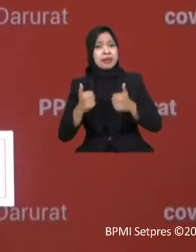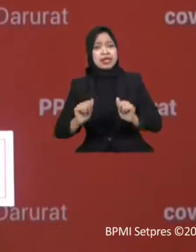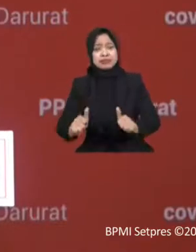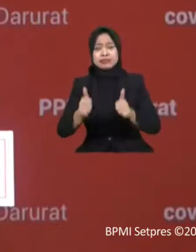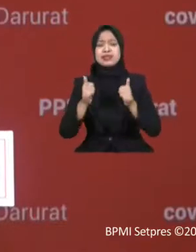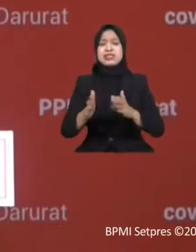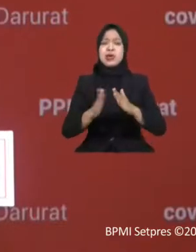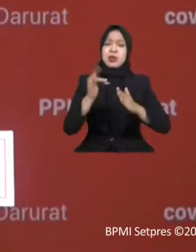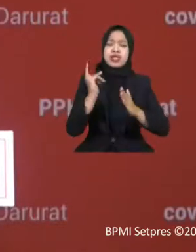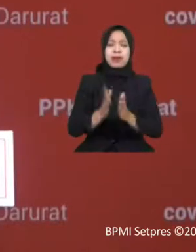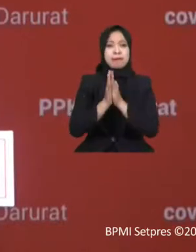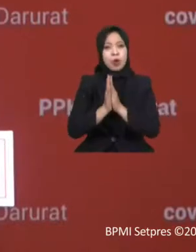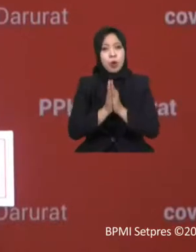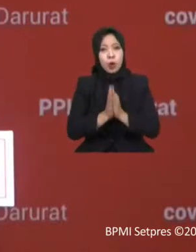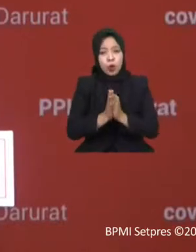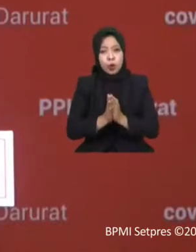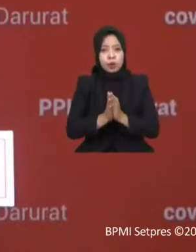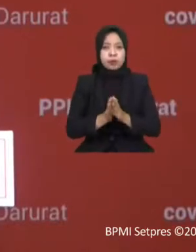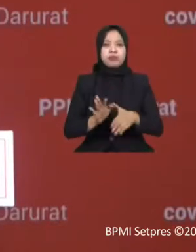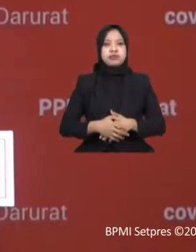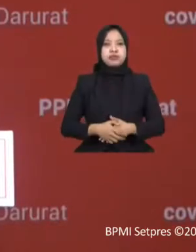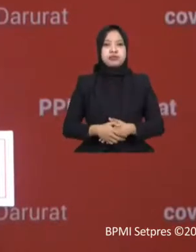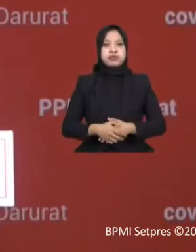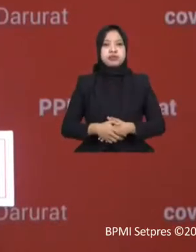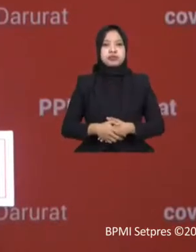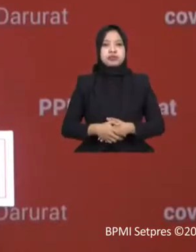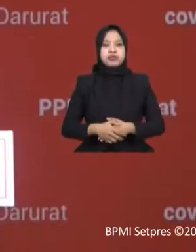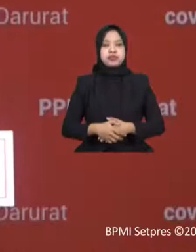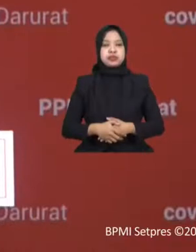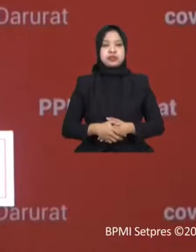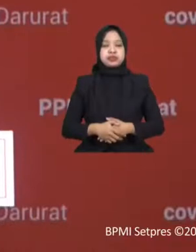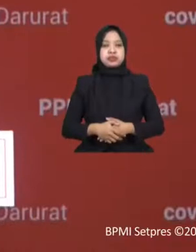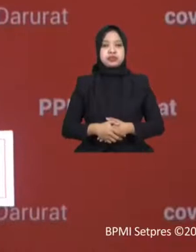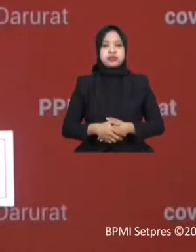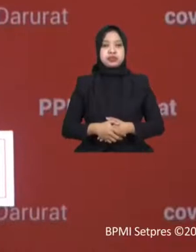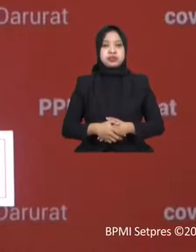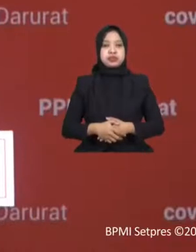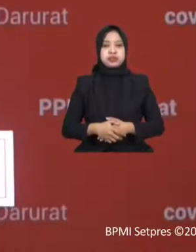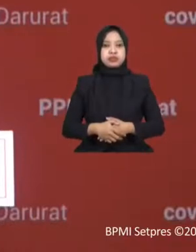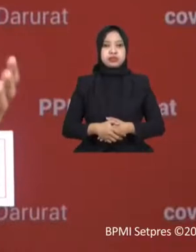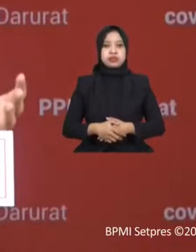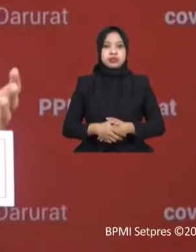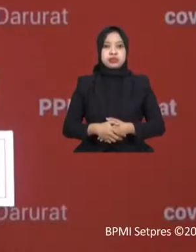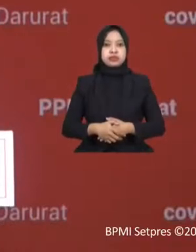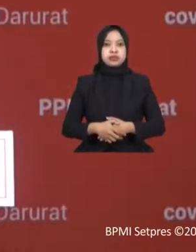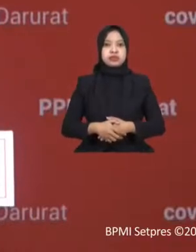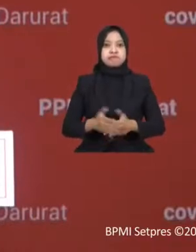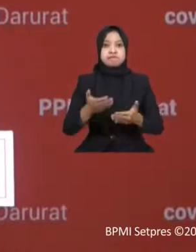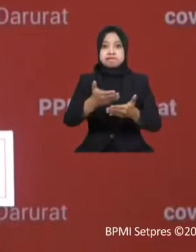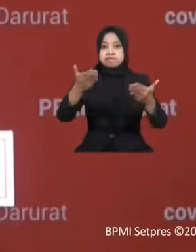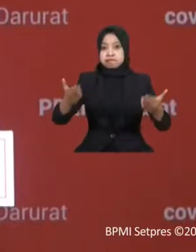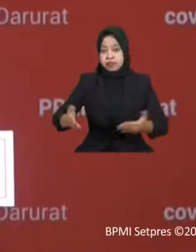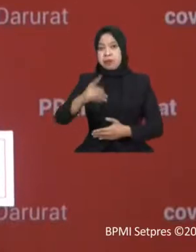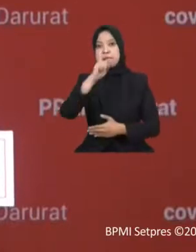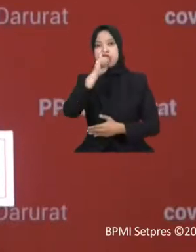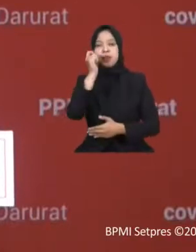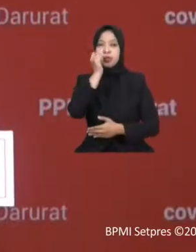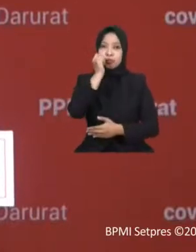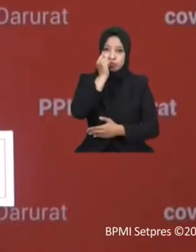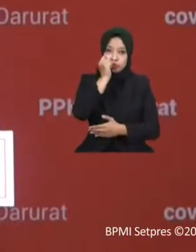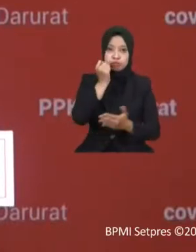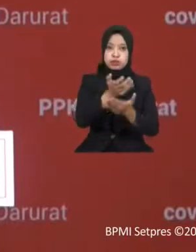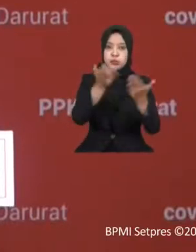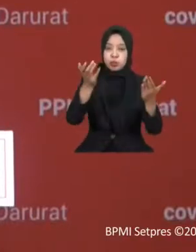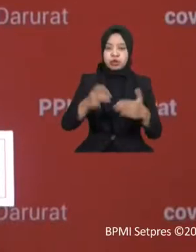kita selamatkan lewat tindakan-tindakan kecil kita Bapak Ibu sebangsa setanah